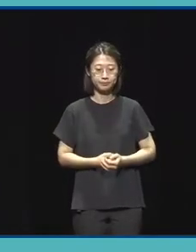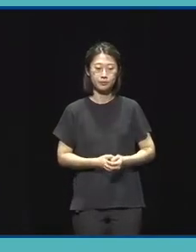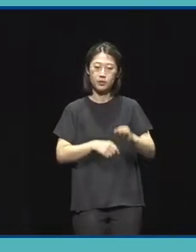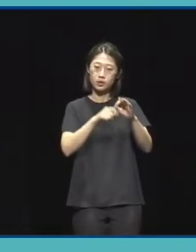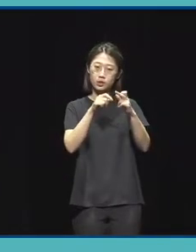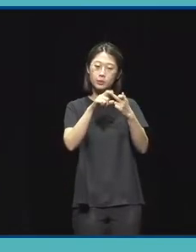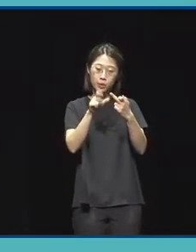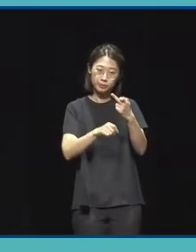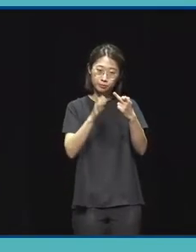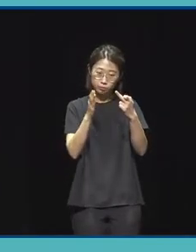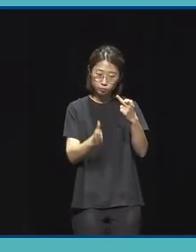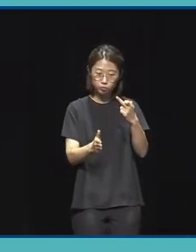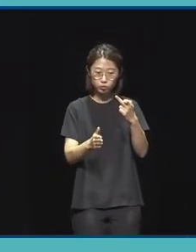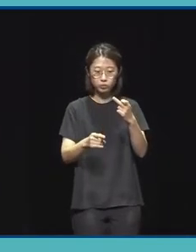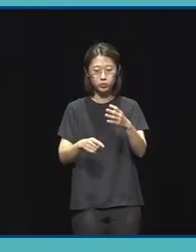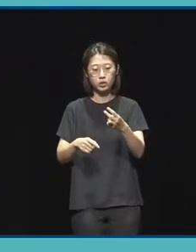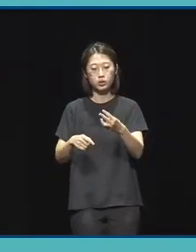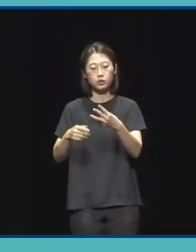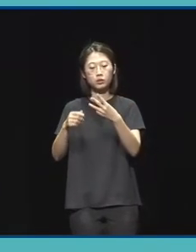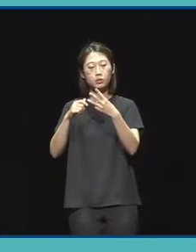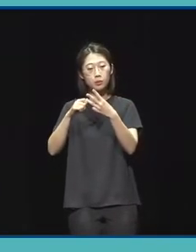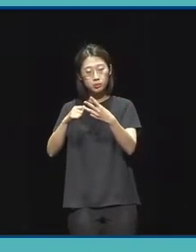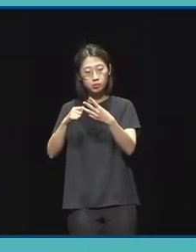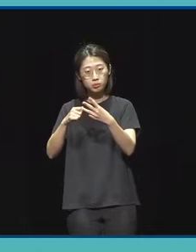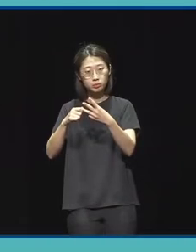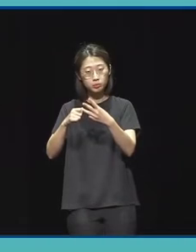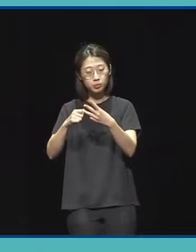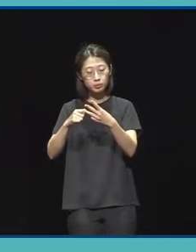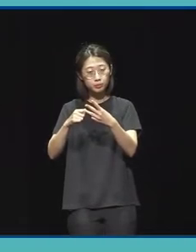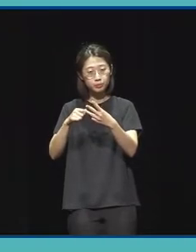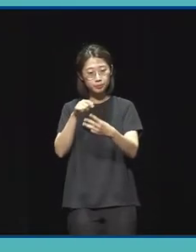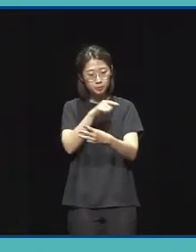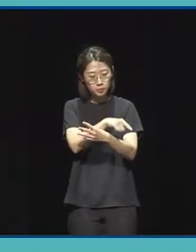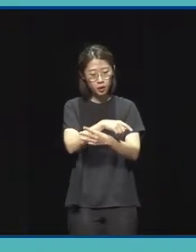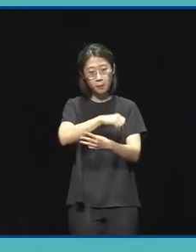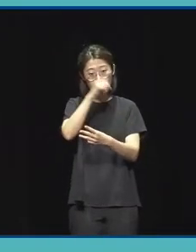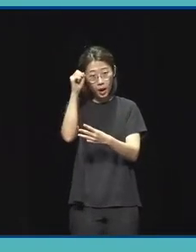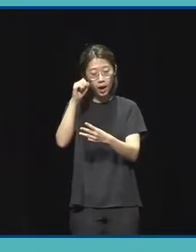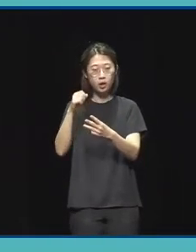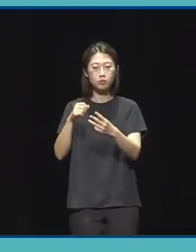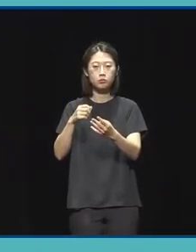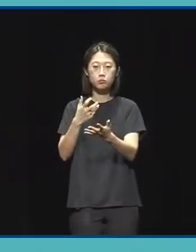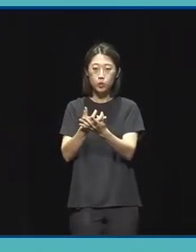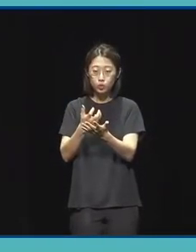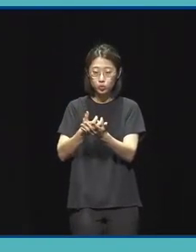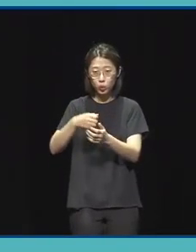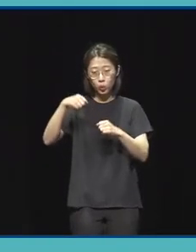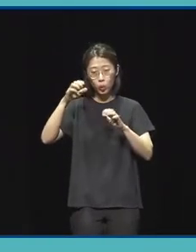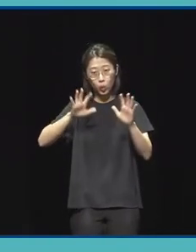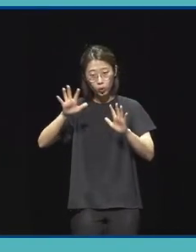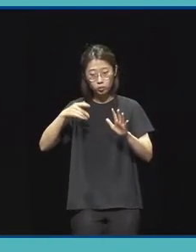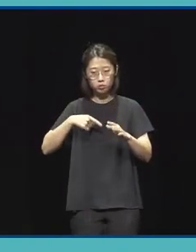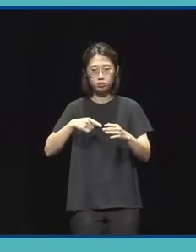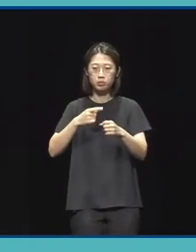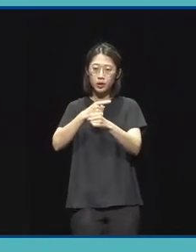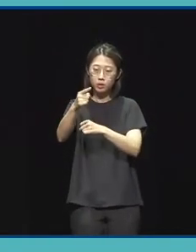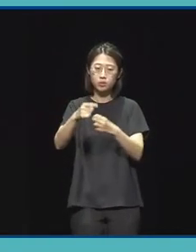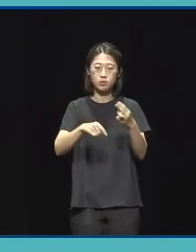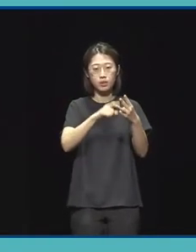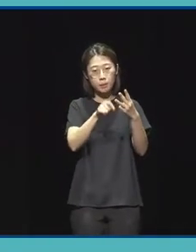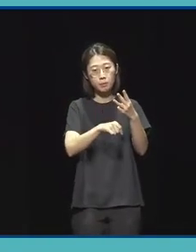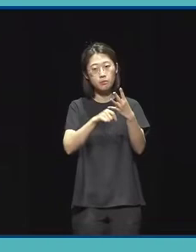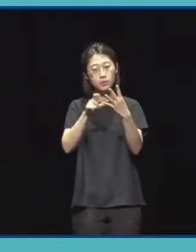그 다음에 2차 인터뷰 심사에서 선정이 된 공연에 대해서는 내년 3월부터